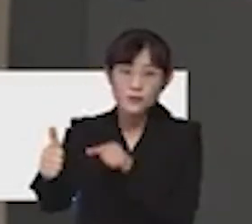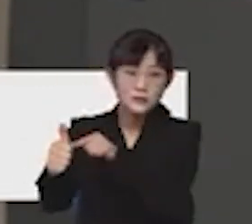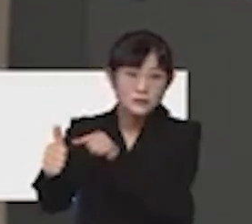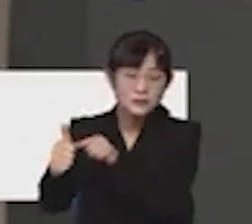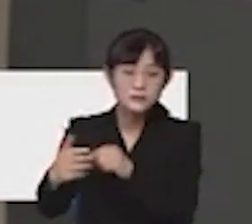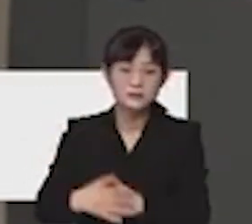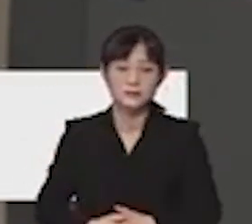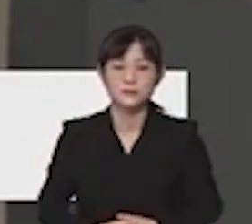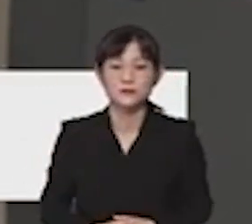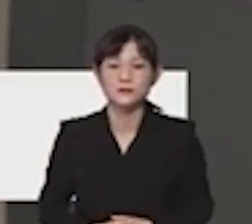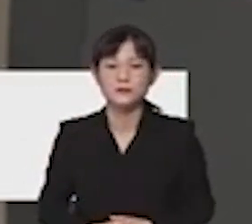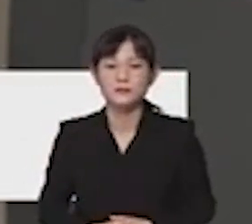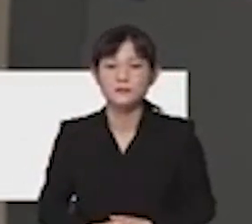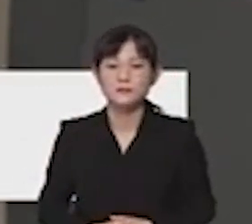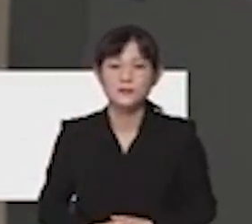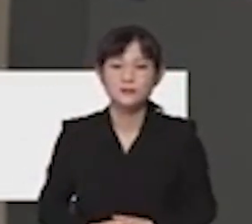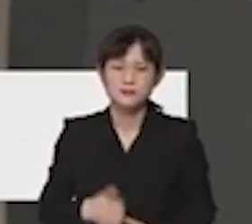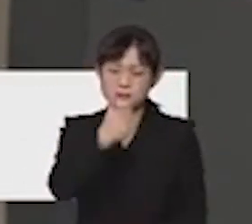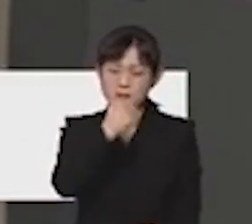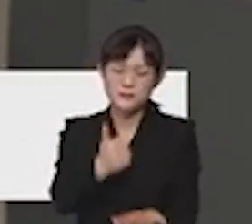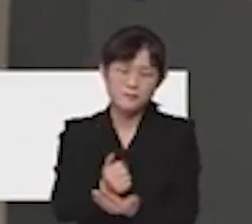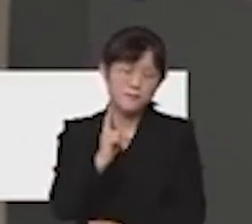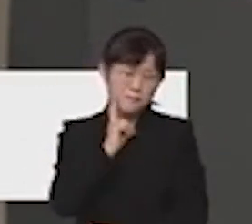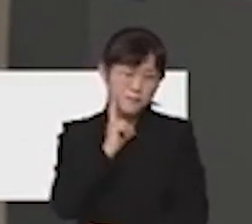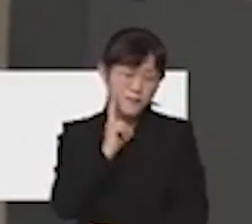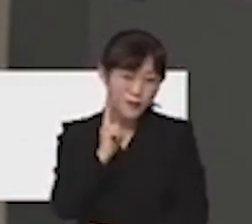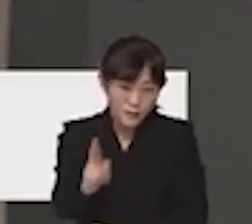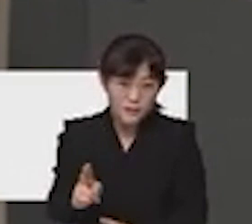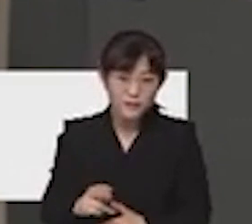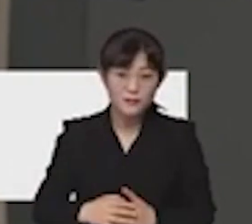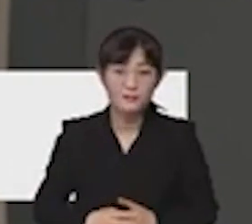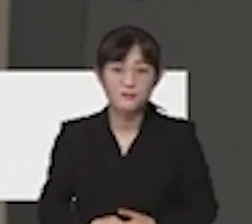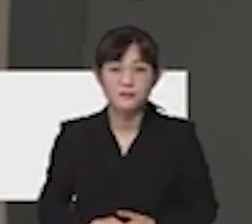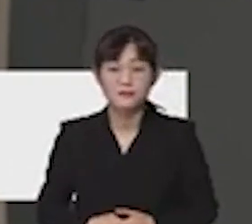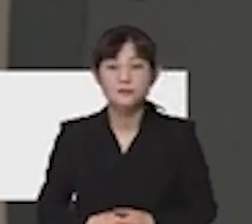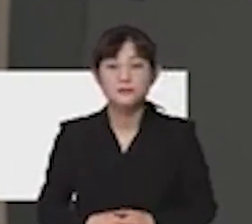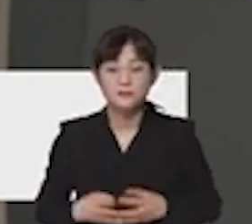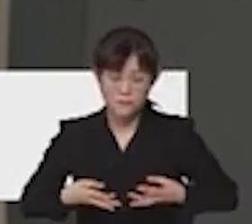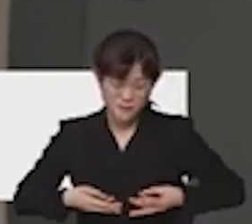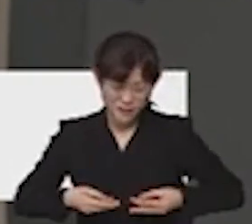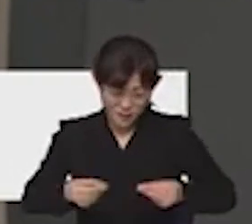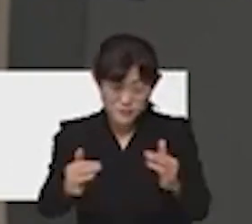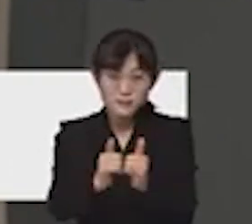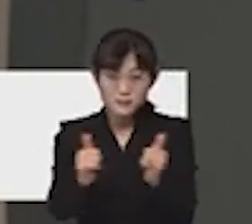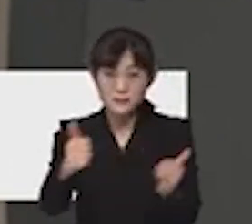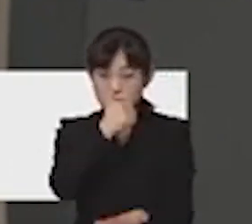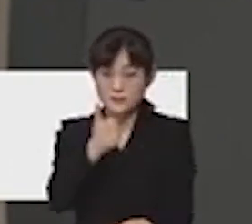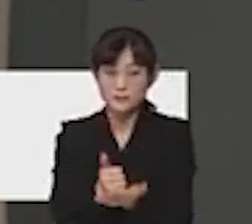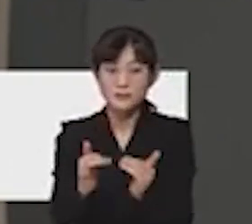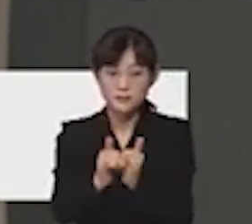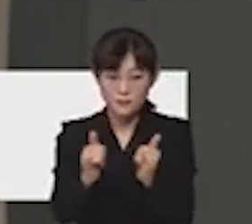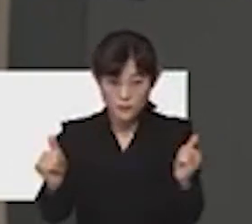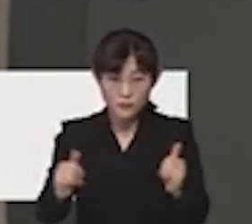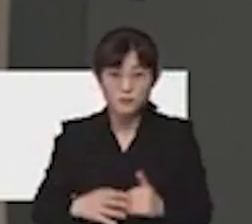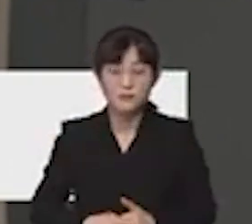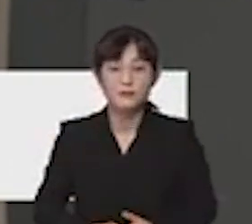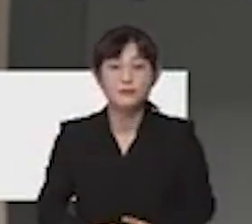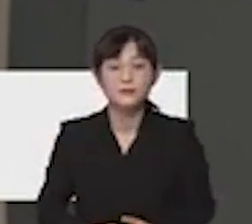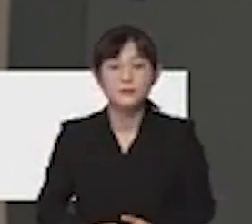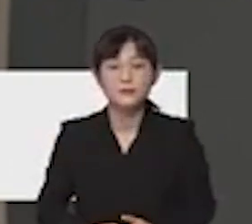5.18 앞에 너무나 큰 죄를 지은 죄인이고